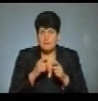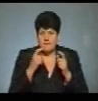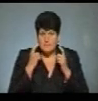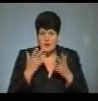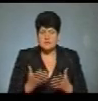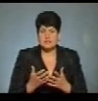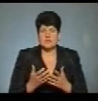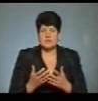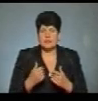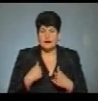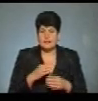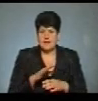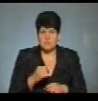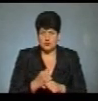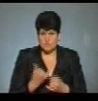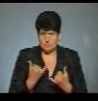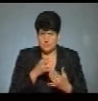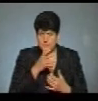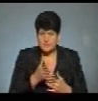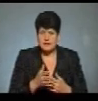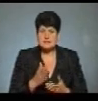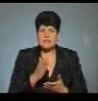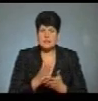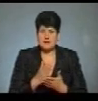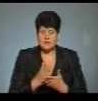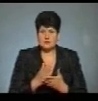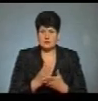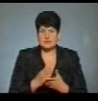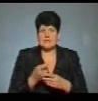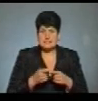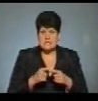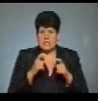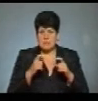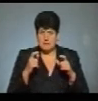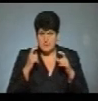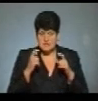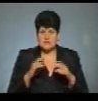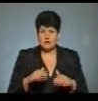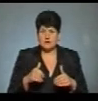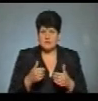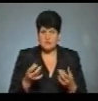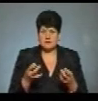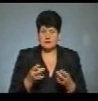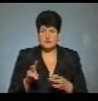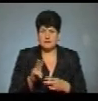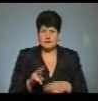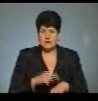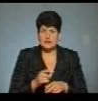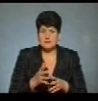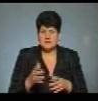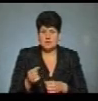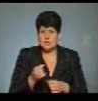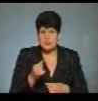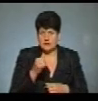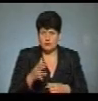що на даний час я не працюю. Тому навіть за наявності фізично цих масок, їх згідно з рекомендаціями надати більше 2 години не можна.